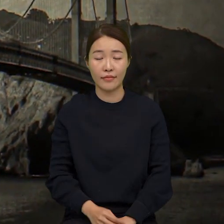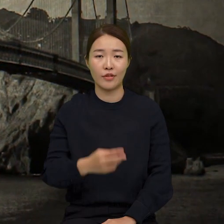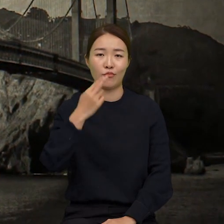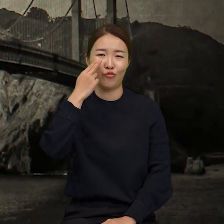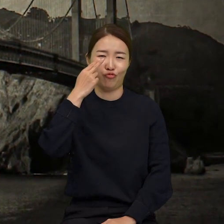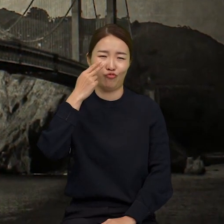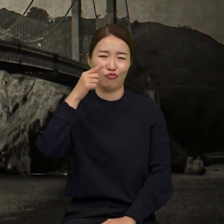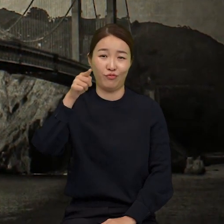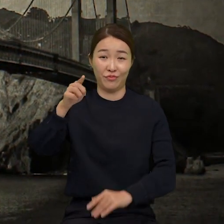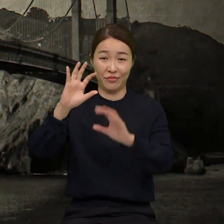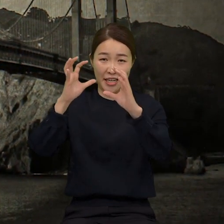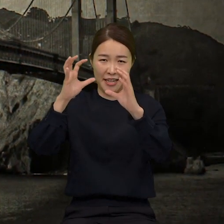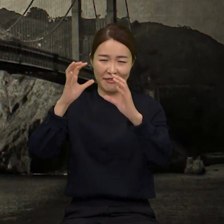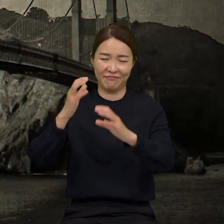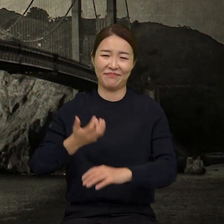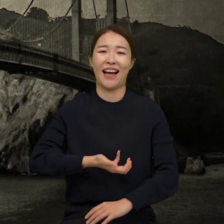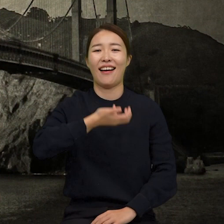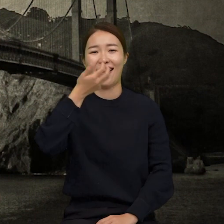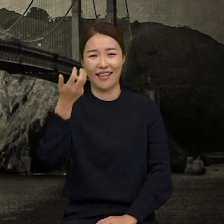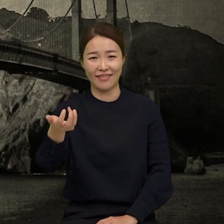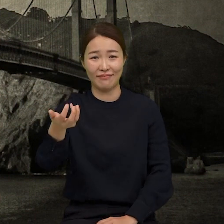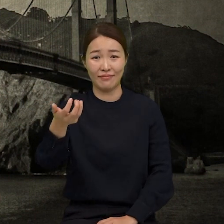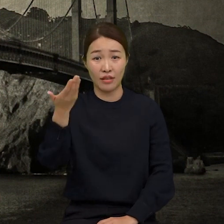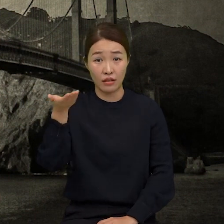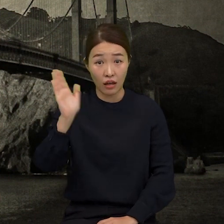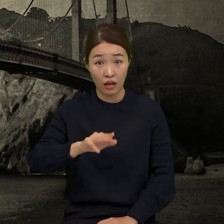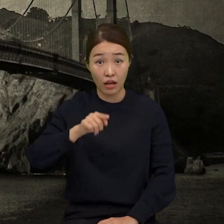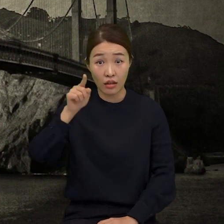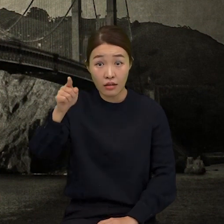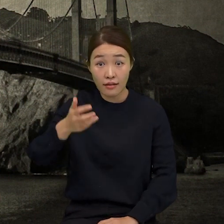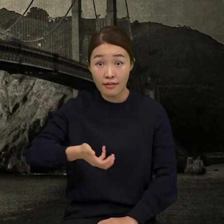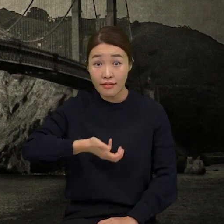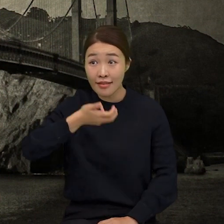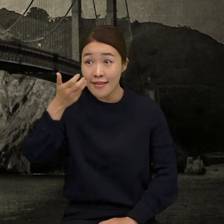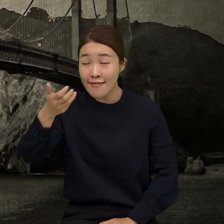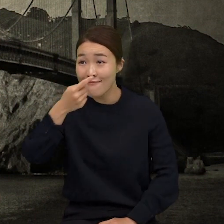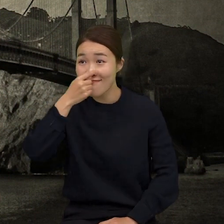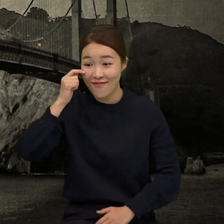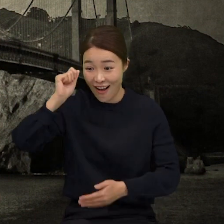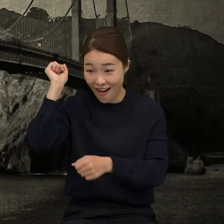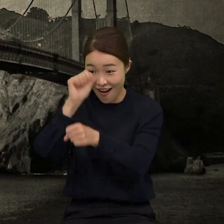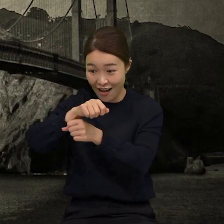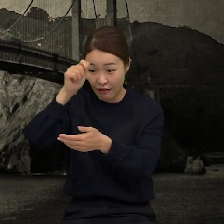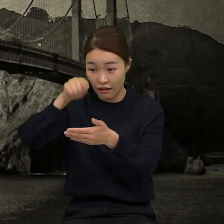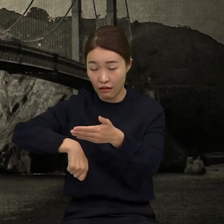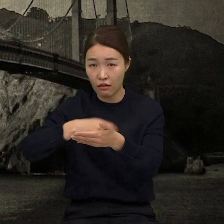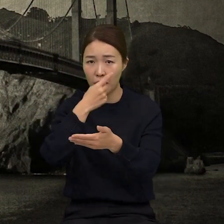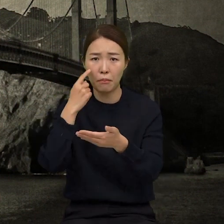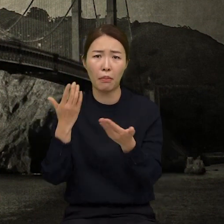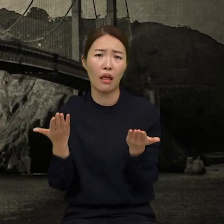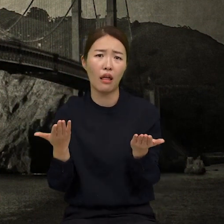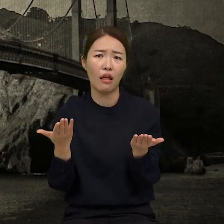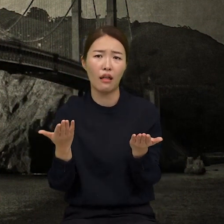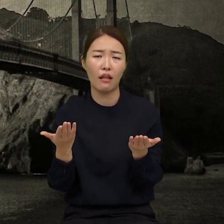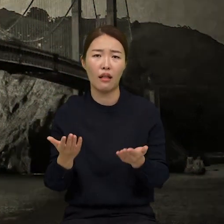안재창은 미국 본토로 출발한다. 하지만 그에겐 미국 본토 입국 허가서가 없었다.